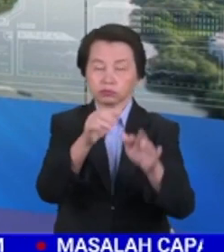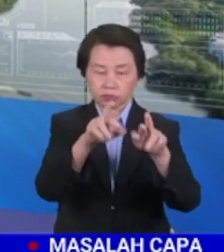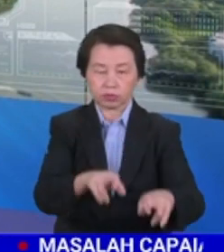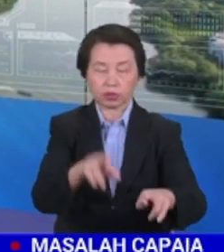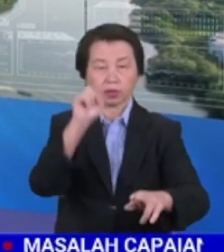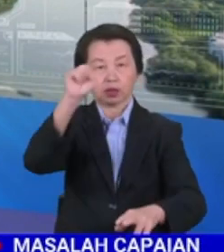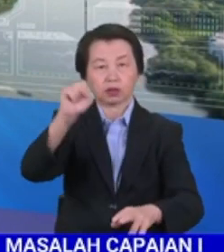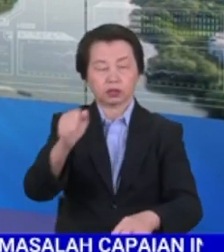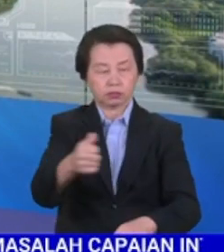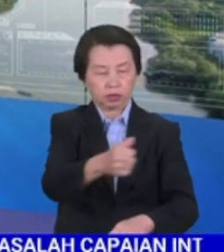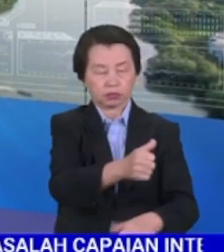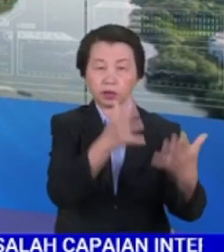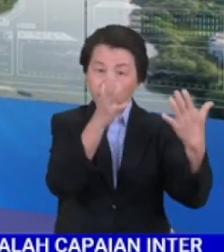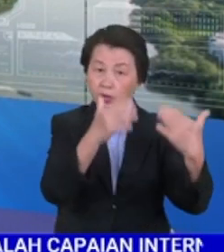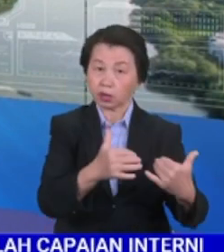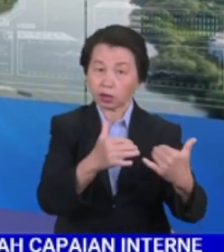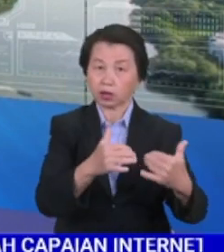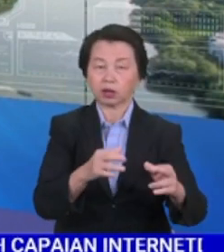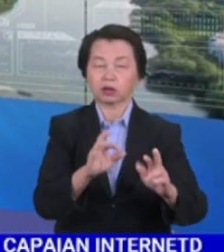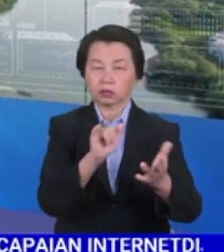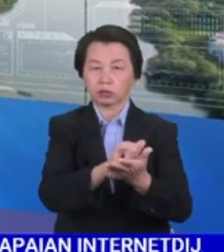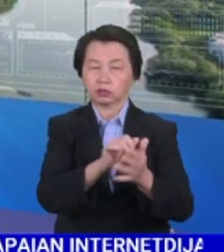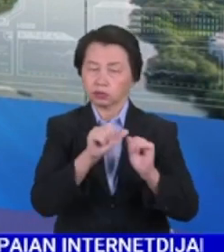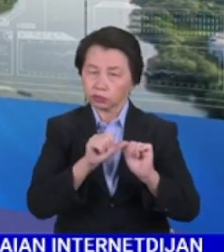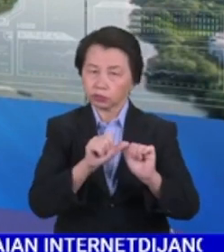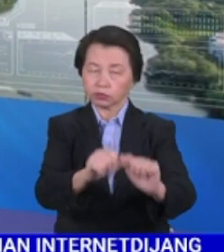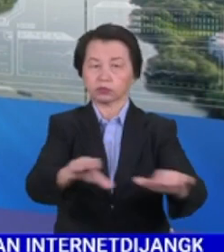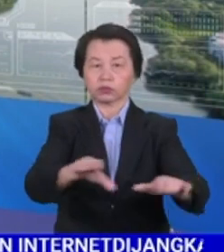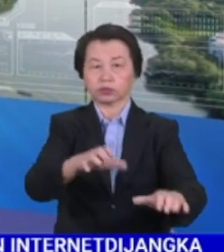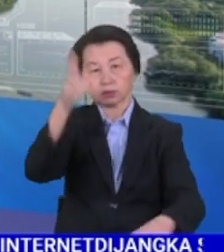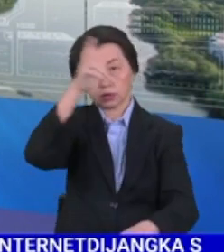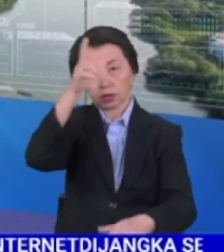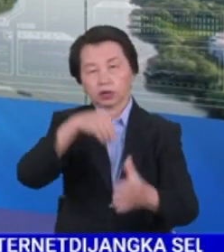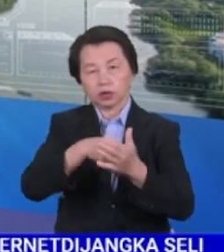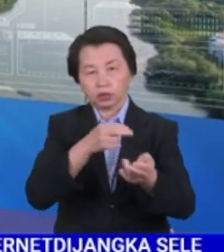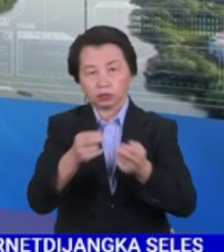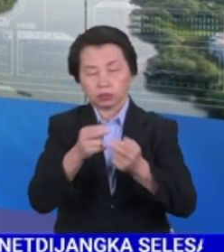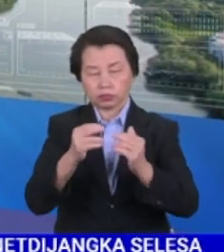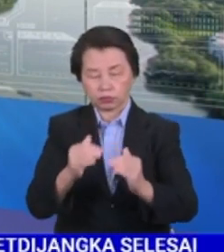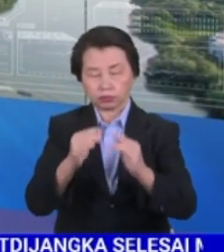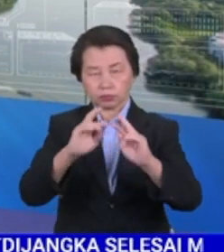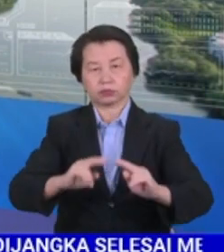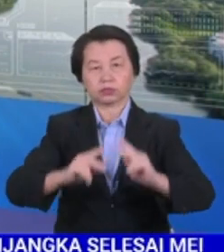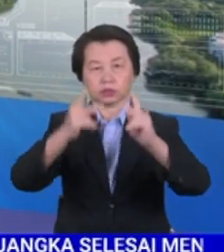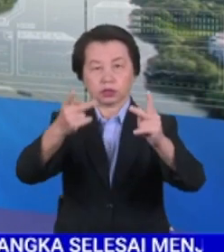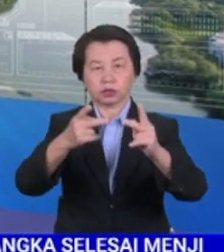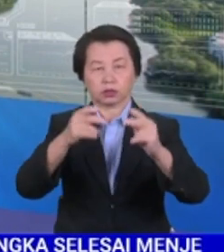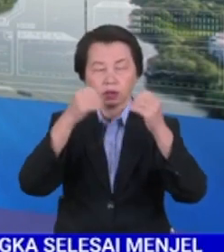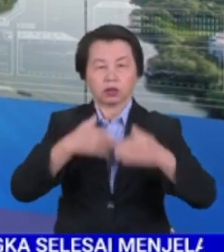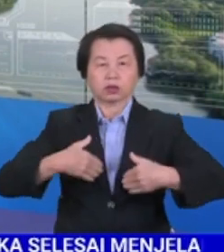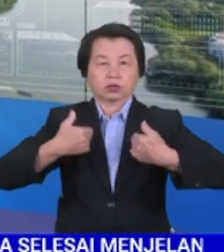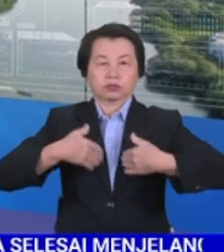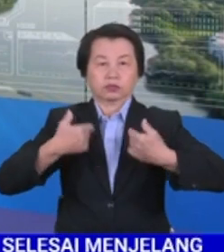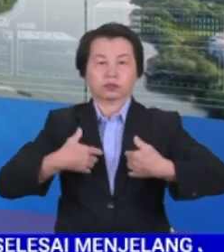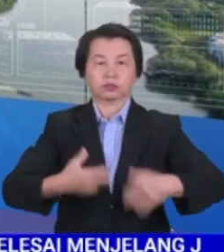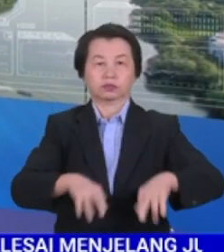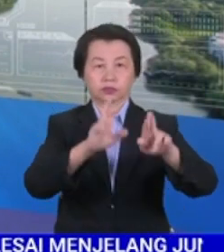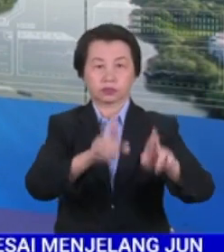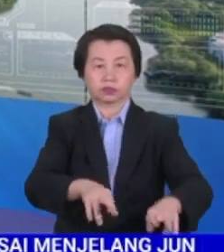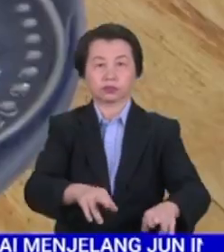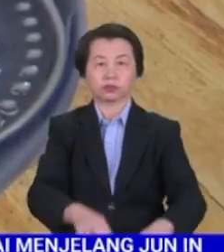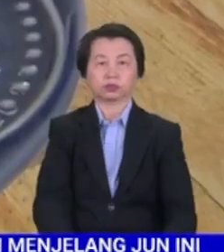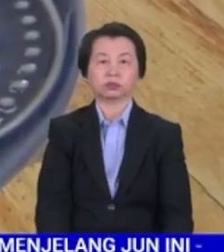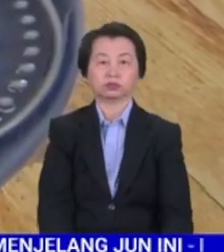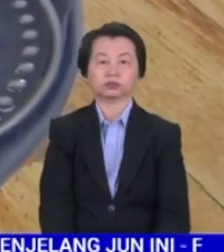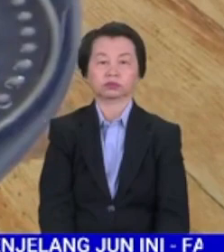Sabah. Masing-masing berharap inisiatif sedemikian terus dilaksana kerajaan dalam usaha meningkatkan kesejahteraan rakyat.